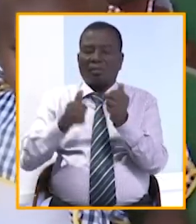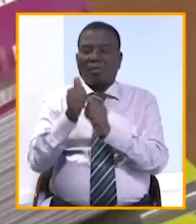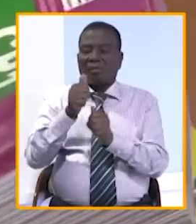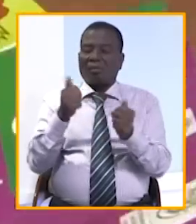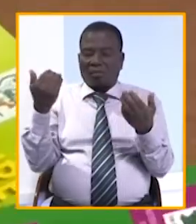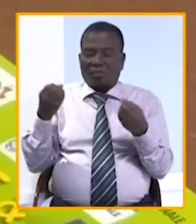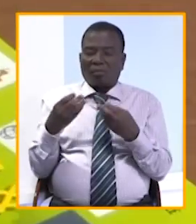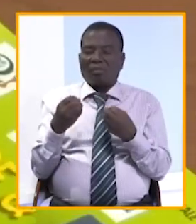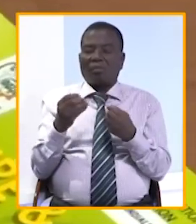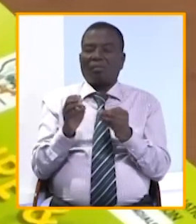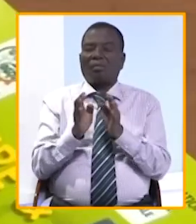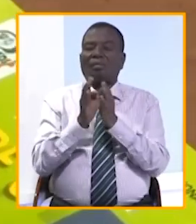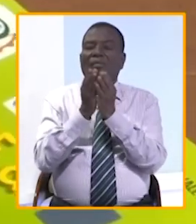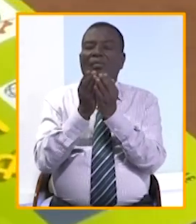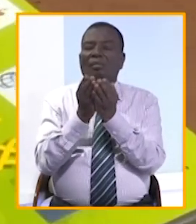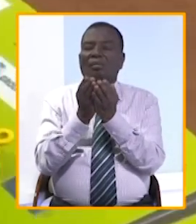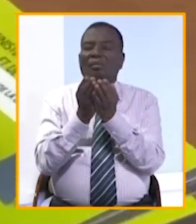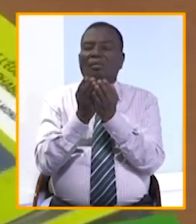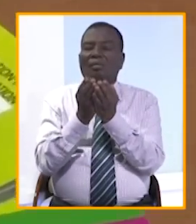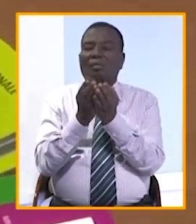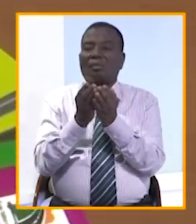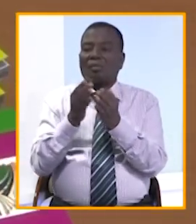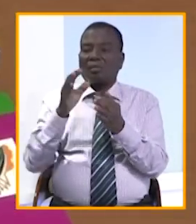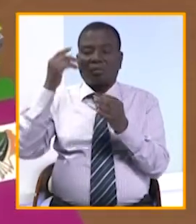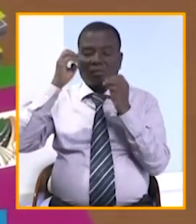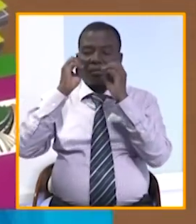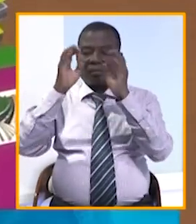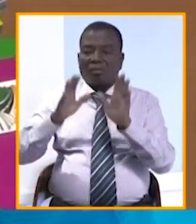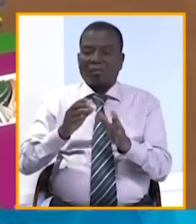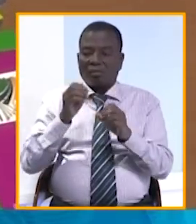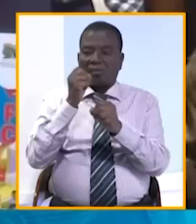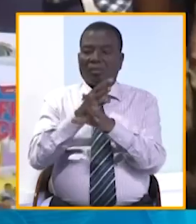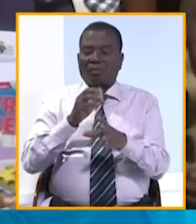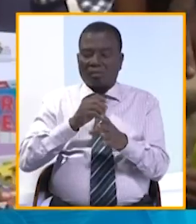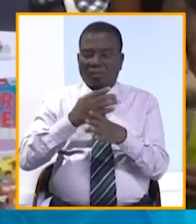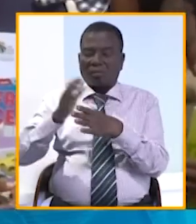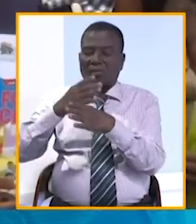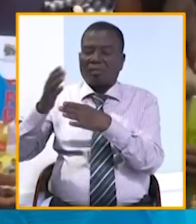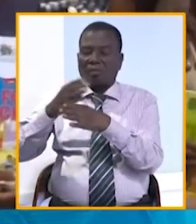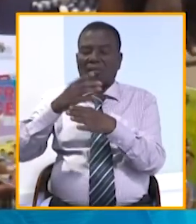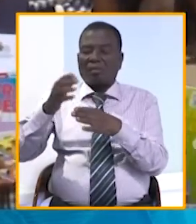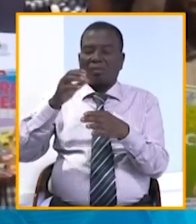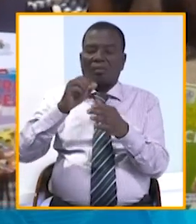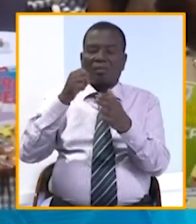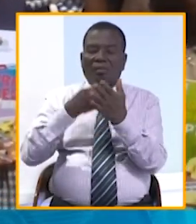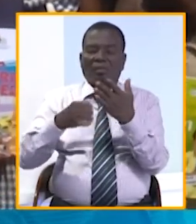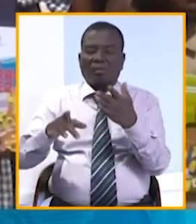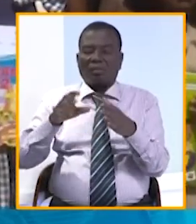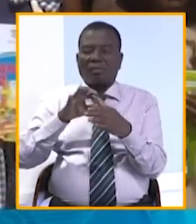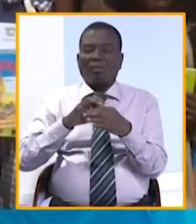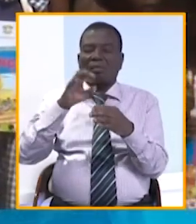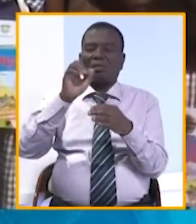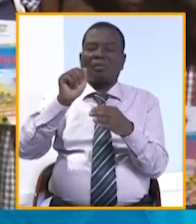3 400 000 livres de mathématiques et de lecture déjà distribués aux écoliers de CP1 et CP2. Les CE1